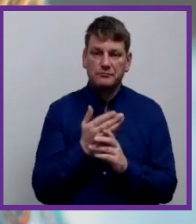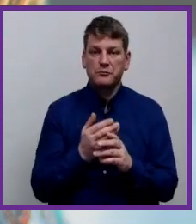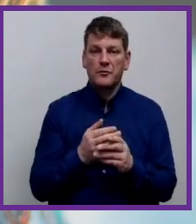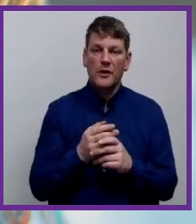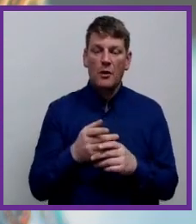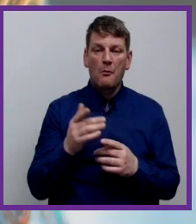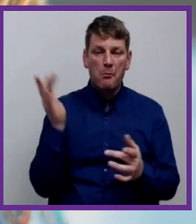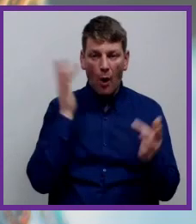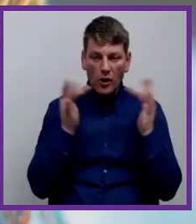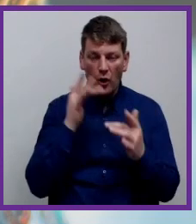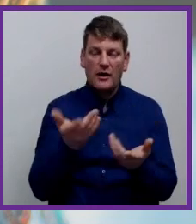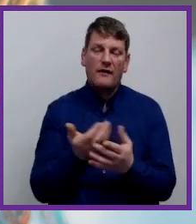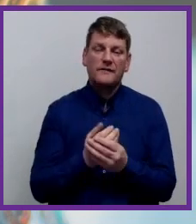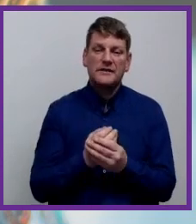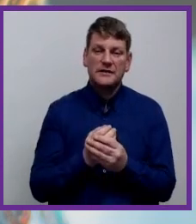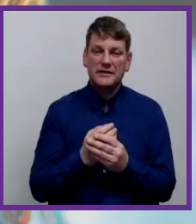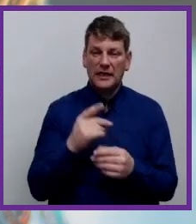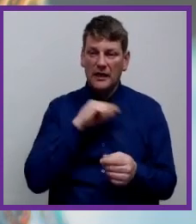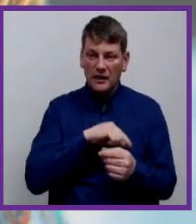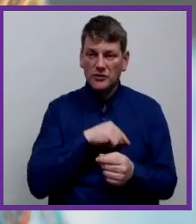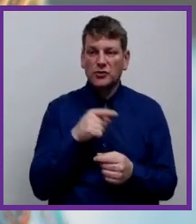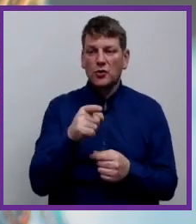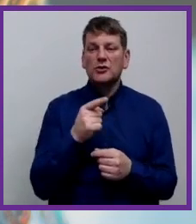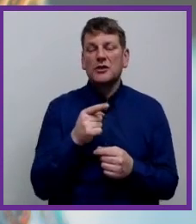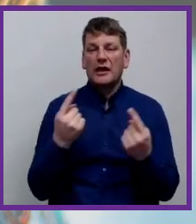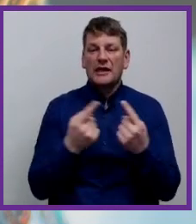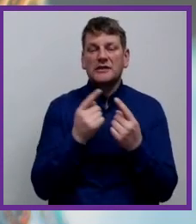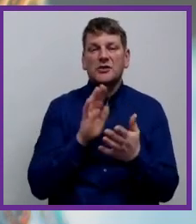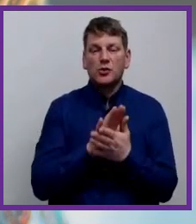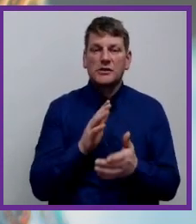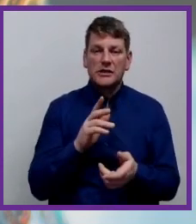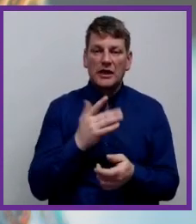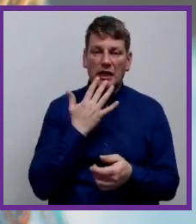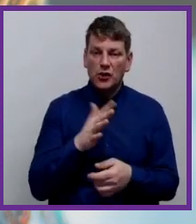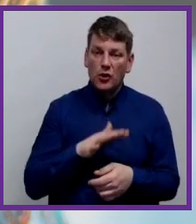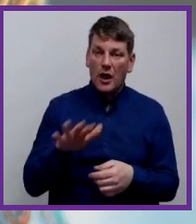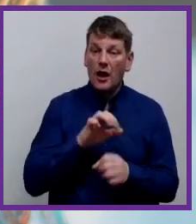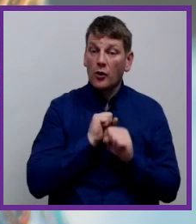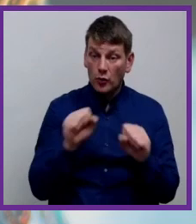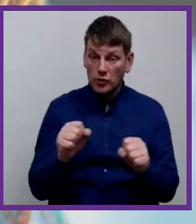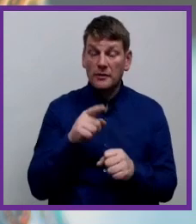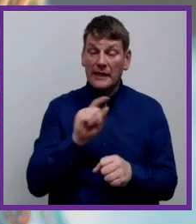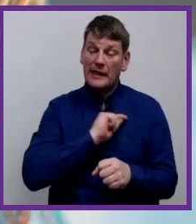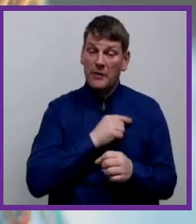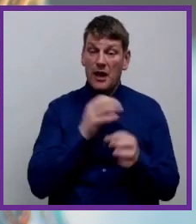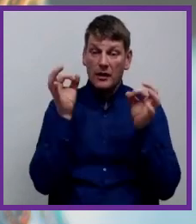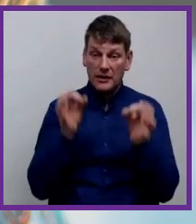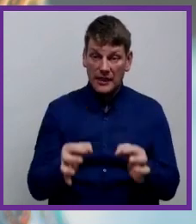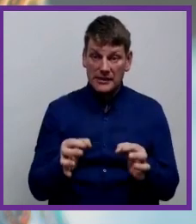rakstura materiāla aprikti, dažreiz varbūt pat uz nacionālo drošību. Taču, manuprāt, krimināla